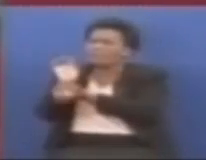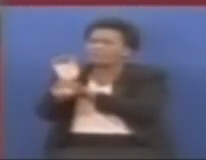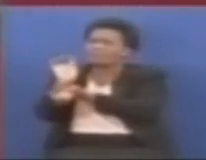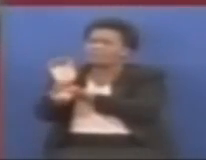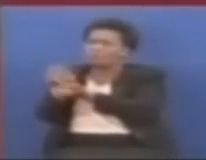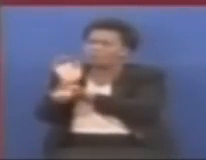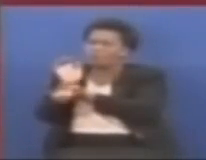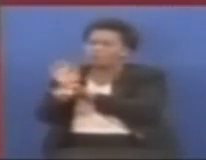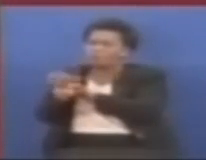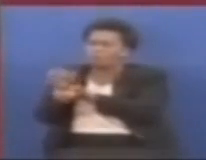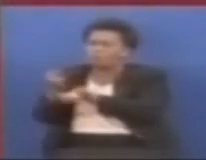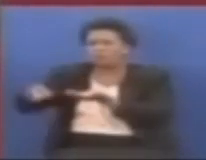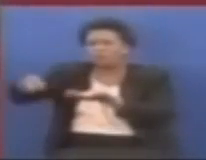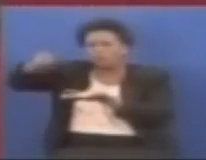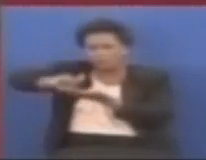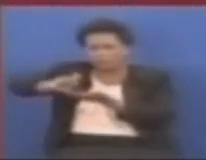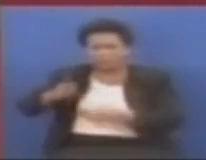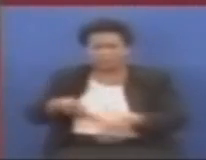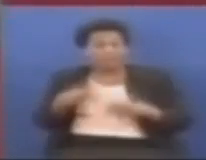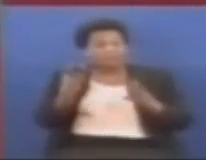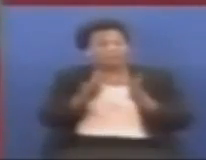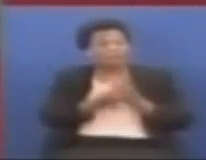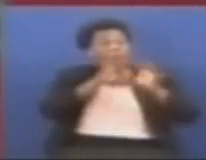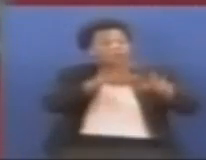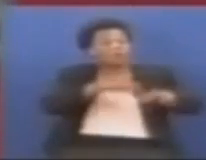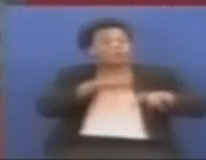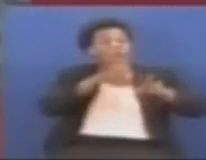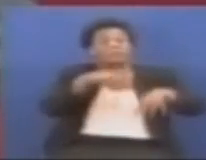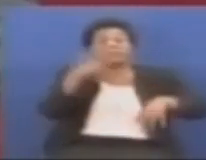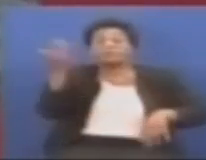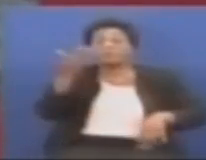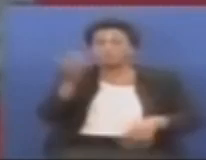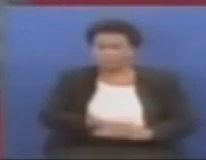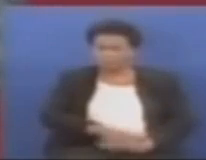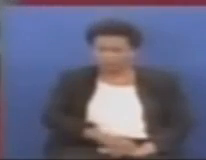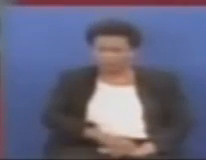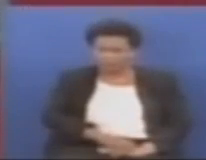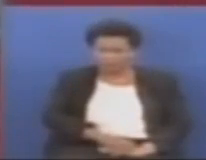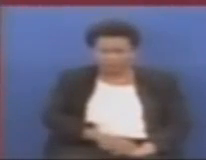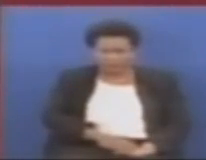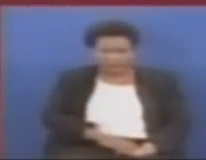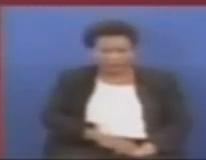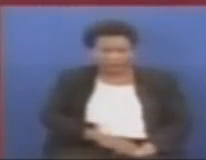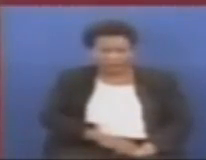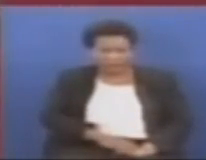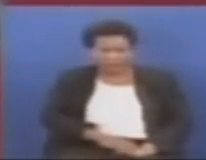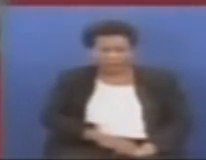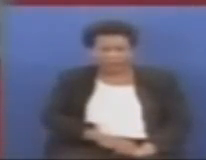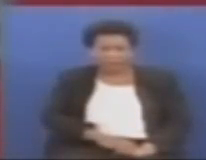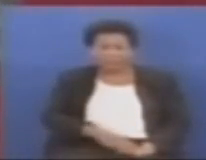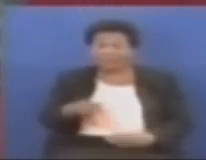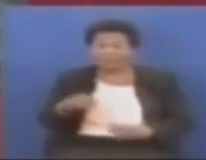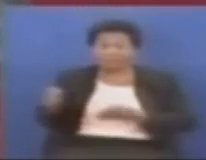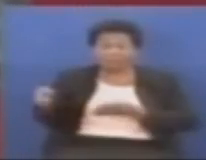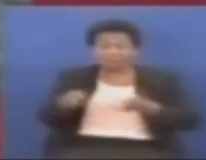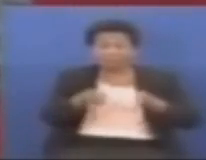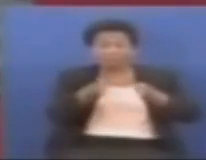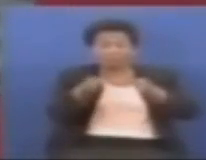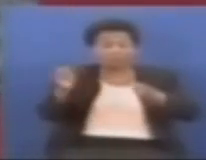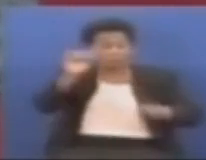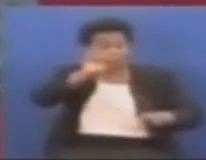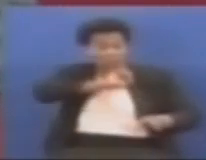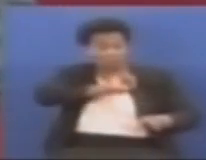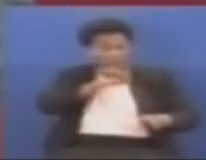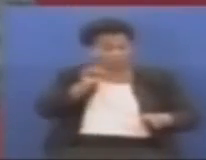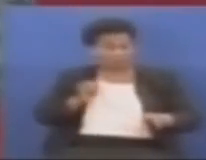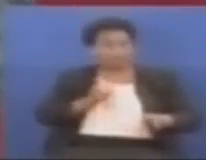mpaka sasa wavuvi katika maeneo hayo na wananchi katika maeneo hayo wanaandaliwa vizuri ili kuhakikisha kwamba wanafaidika na uwepo wa shughuli za uvuvi,